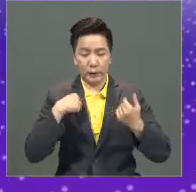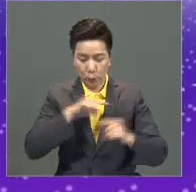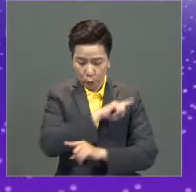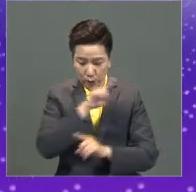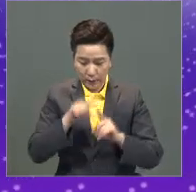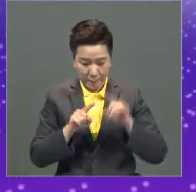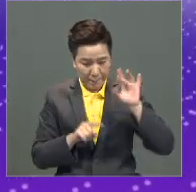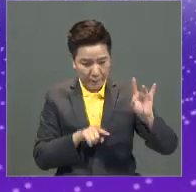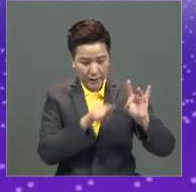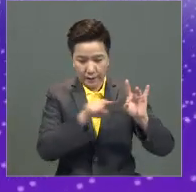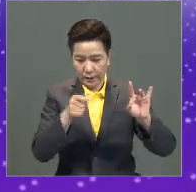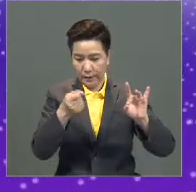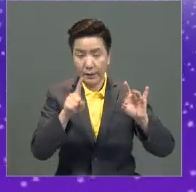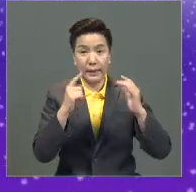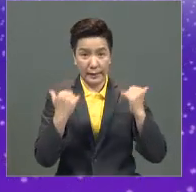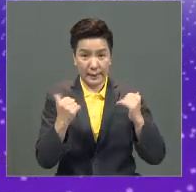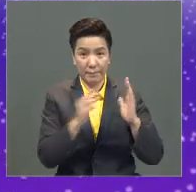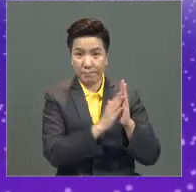หรือเมื่อวานนี้ที่เราเสนอข่าวใช้คำว่าห้างเเหลมทองนะครับแล้วก็ห้าสื่อค้าเซ็นทรัลจังหวัดระยองในช่วงระหว่างวันที่8-11